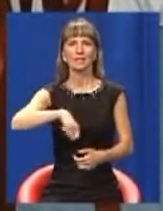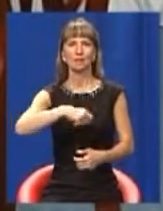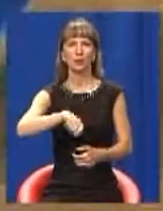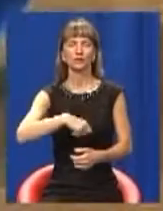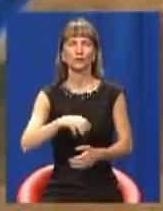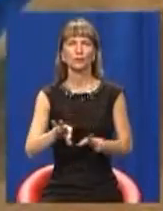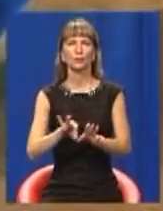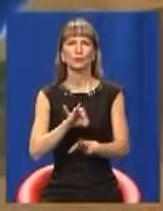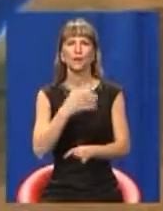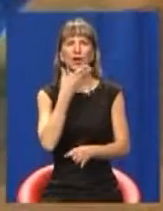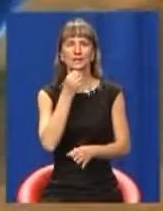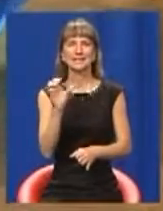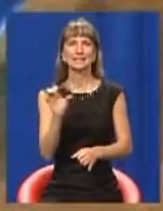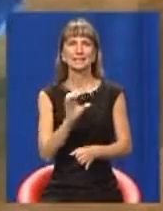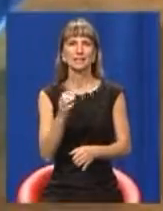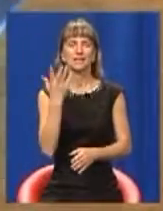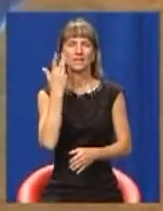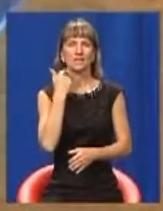Получаем красивый синий цвет.